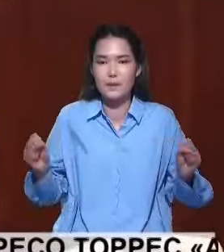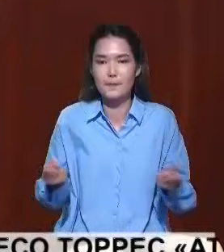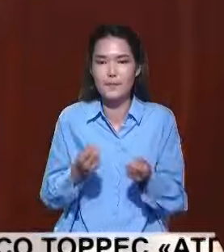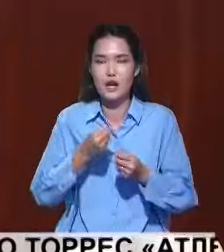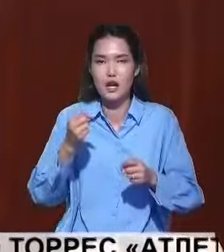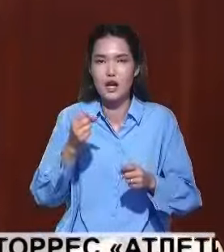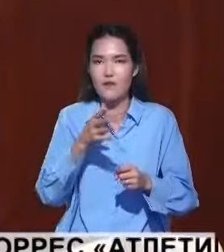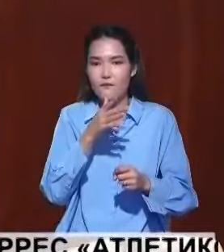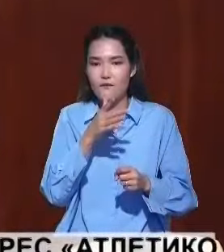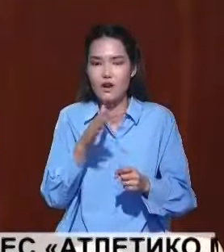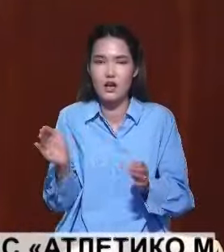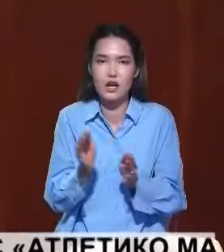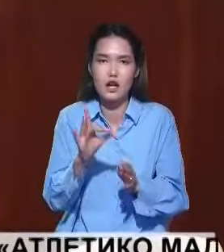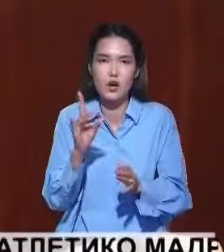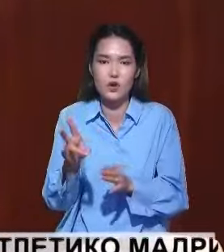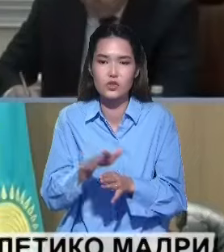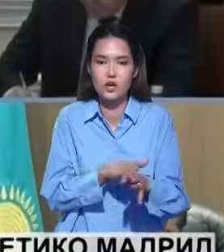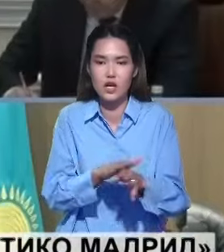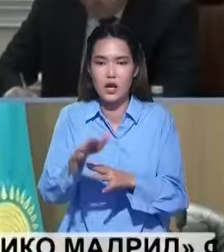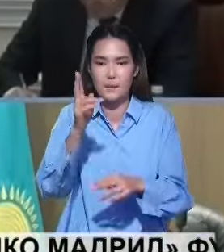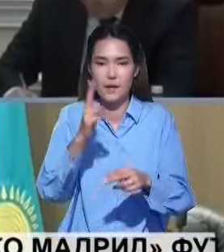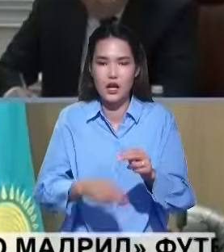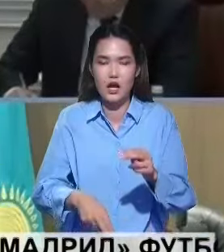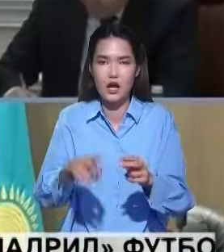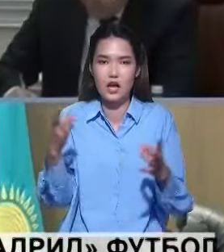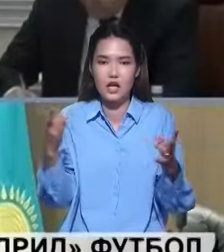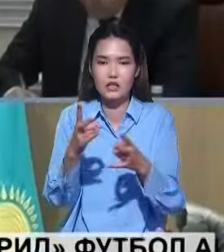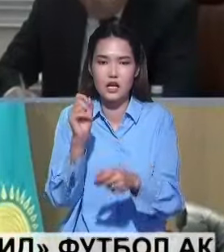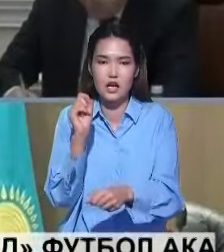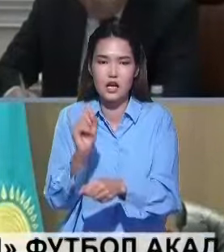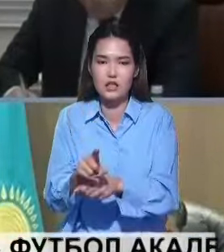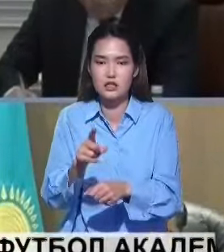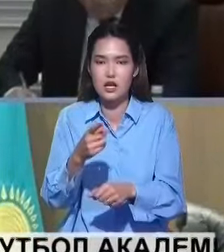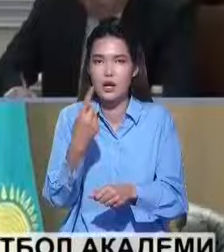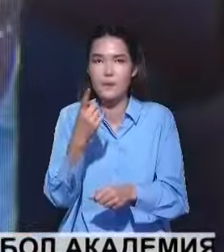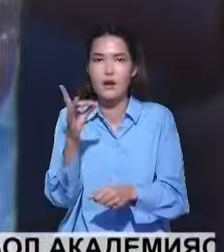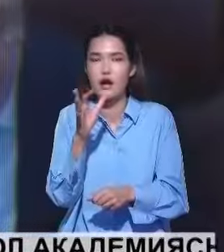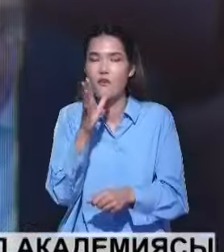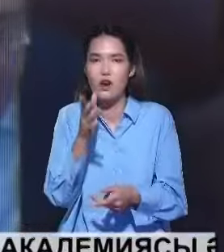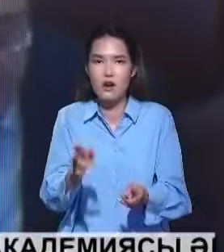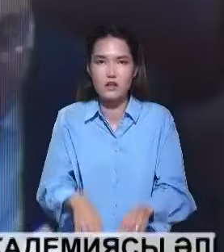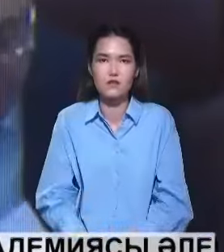оны. Бәрін белгілеген мерзімде, әрі сапалы етіп жасауға біраз уақыт талап етіледі.